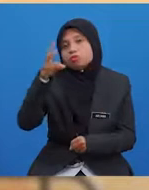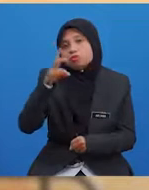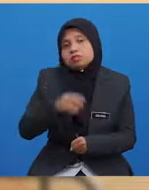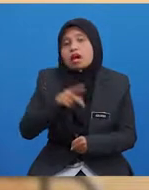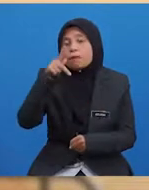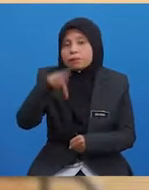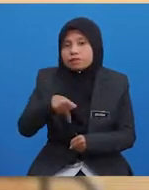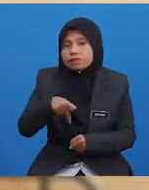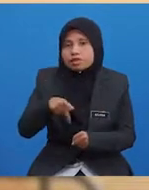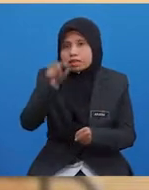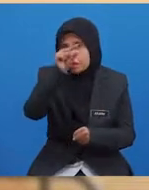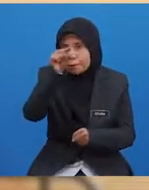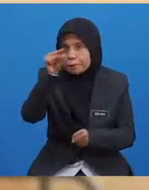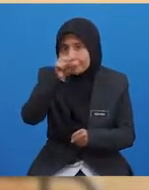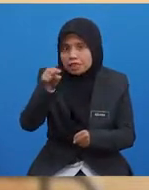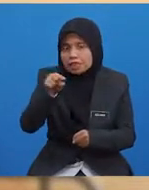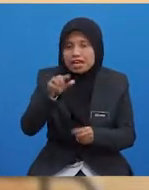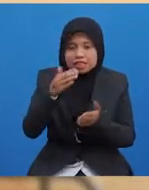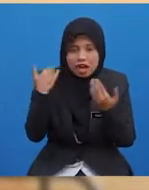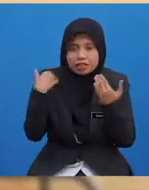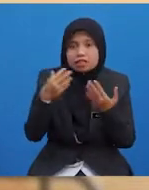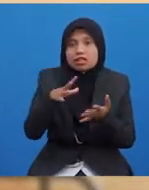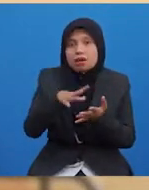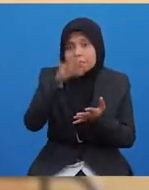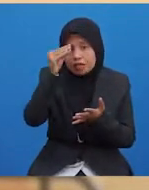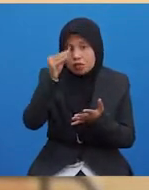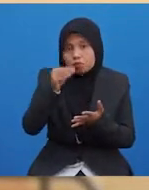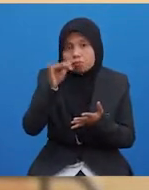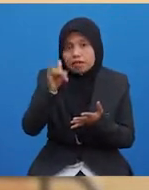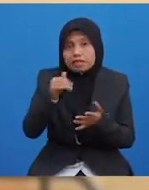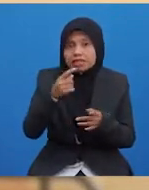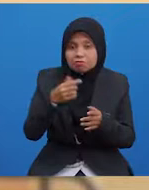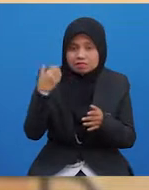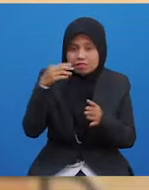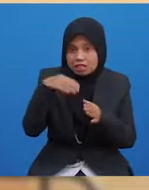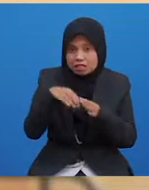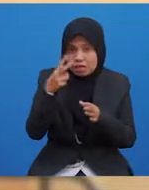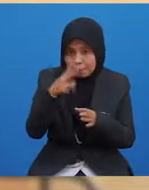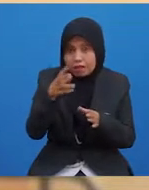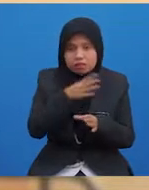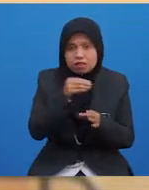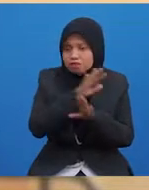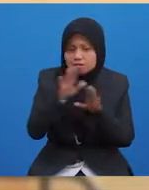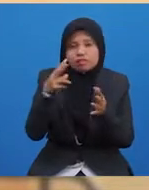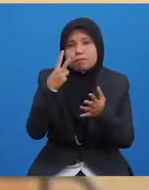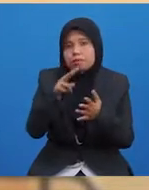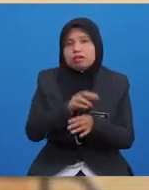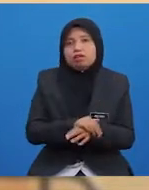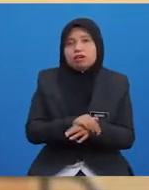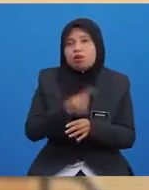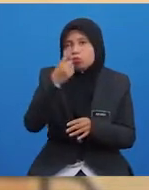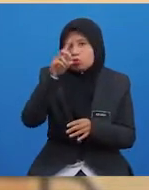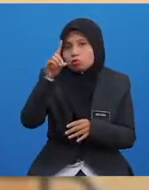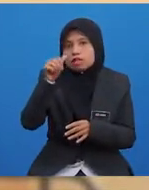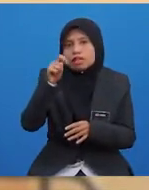Pastikan perenggan kamu mempunyai maklumat data tersurat dan tersirat dengan lengkap. Bagi data